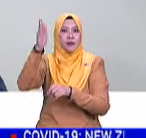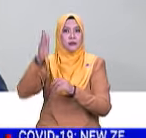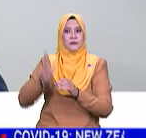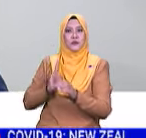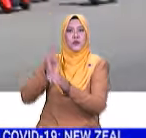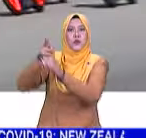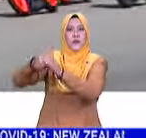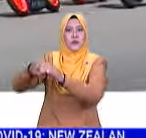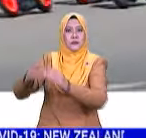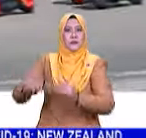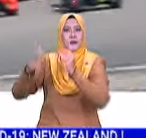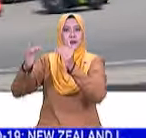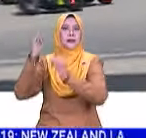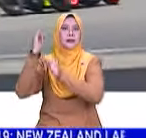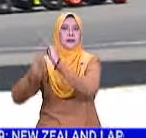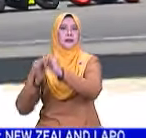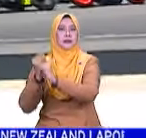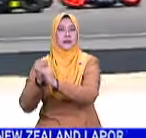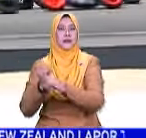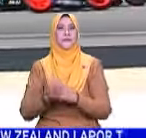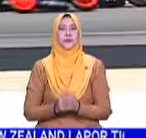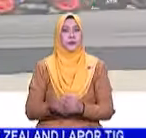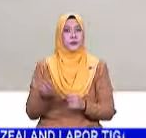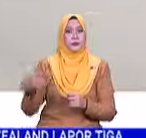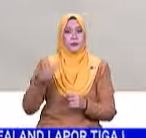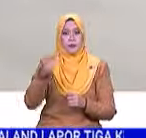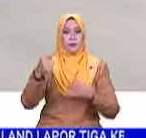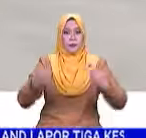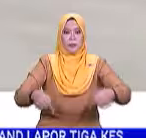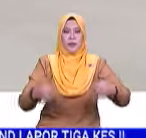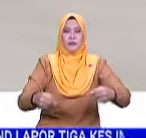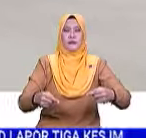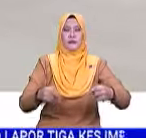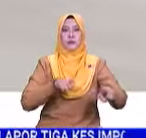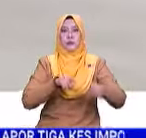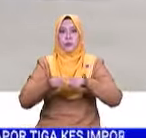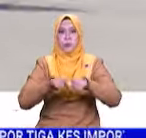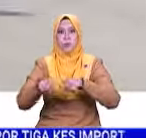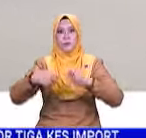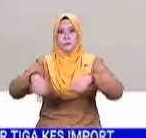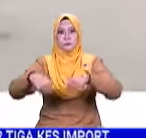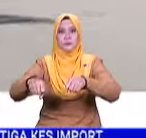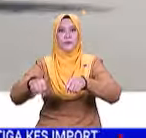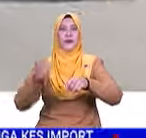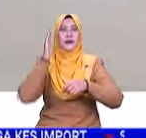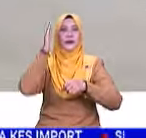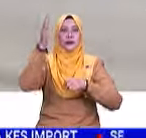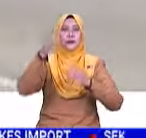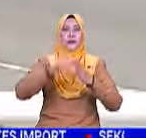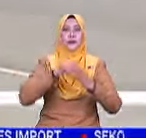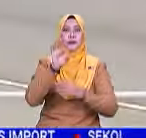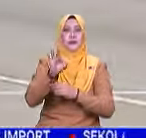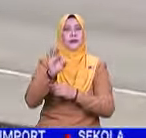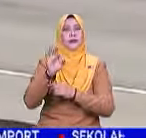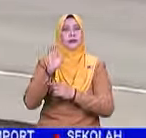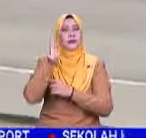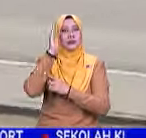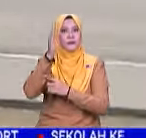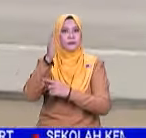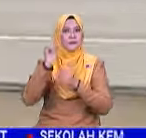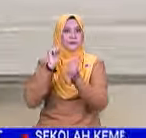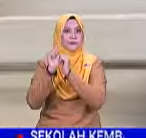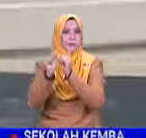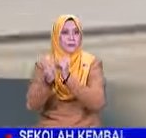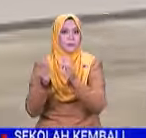peringkat antarabangsa. Tambah Ron Hawk, saingan Kapri yang dijadual bersambung September depan bakal dijalankan dalam konsep gelembung